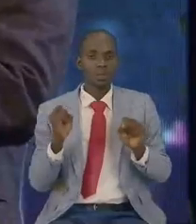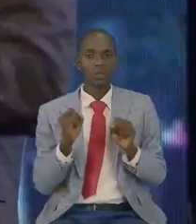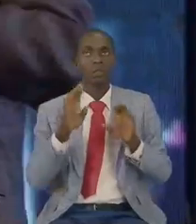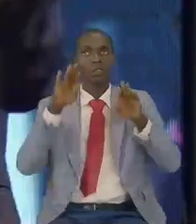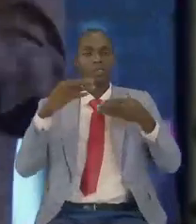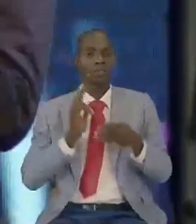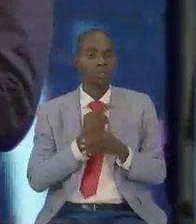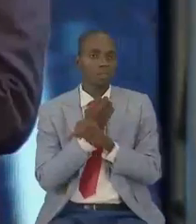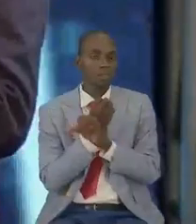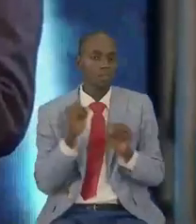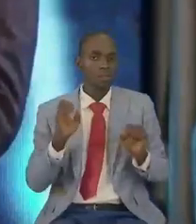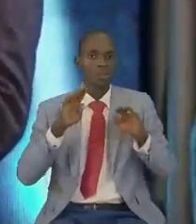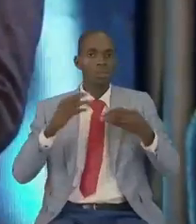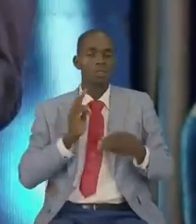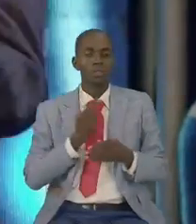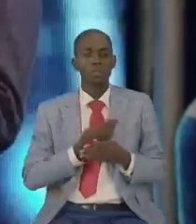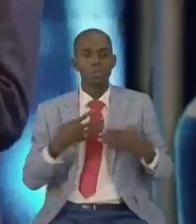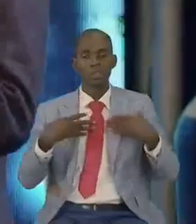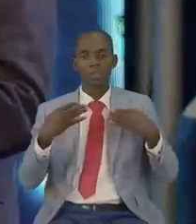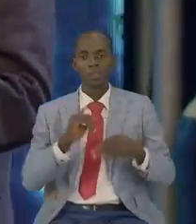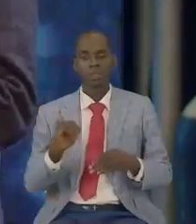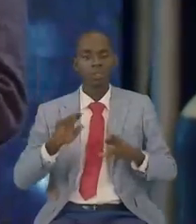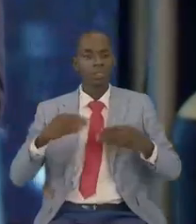la guérison, il nous donne